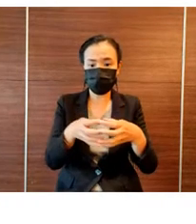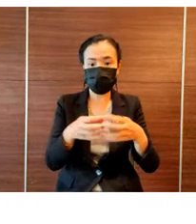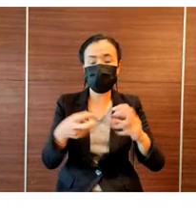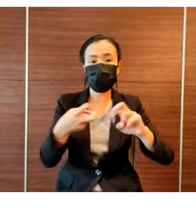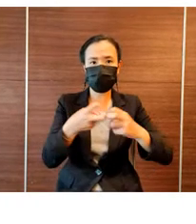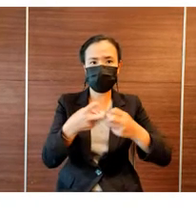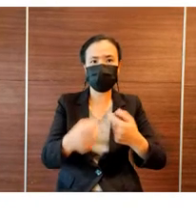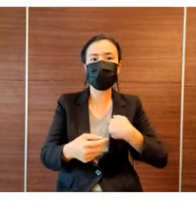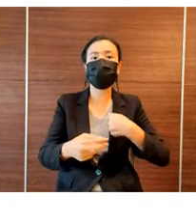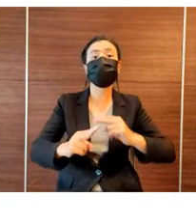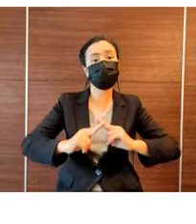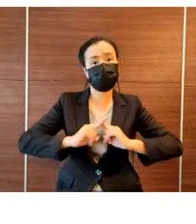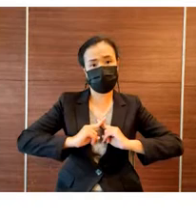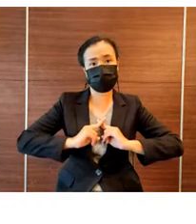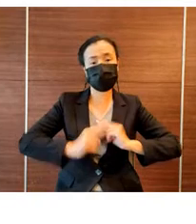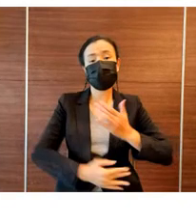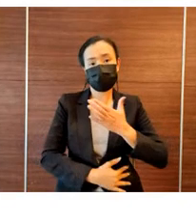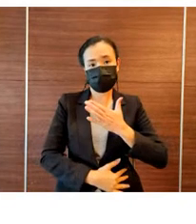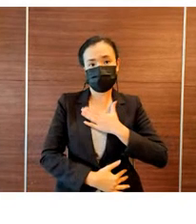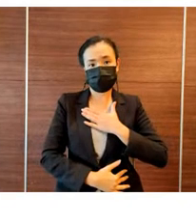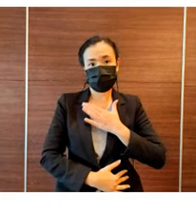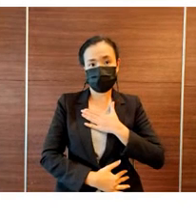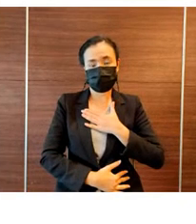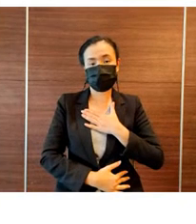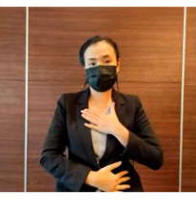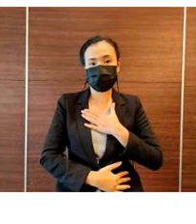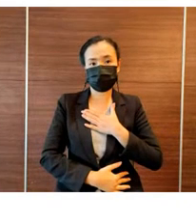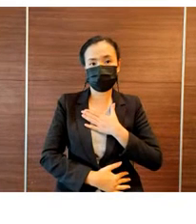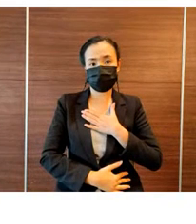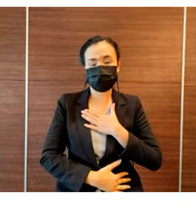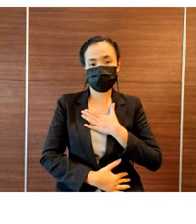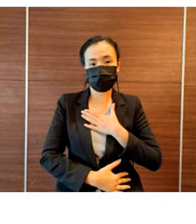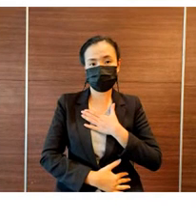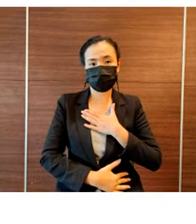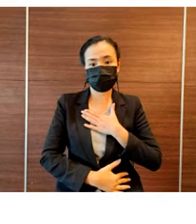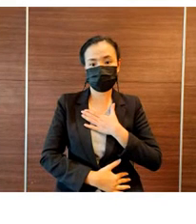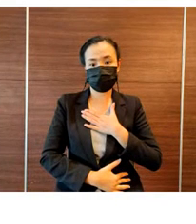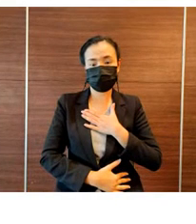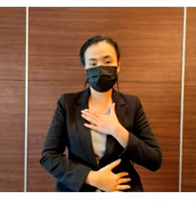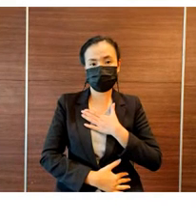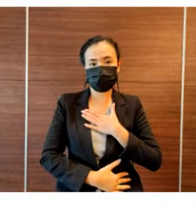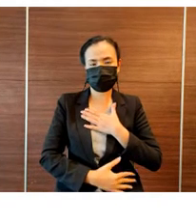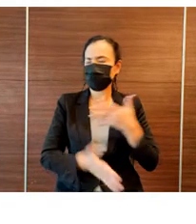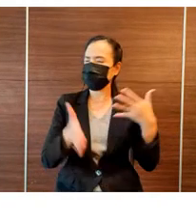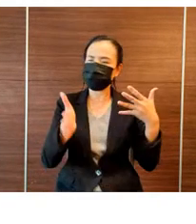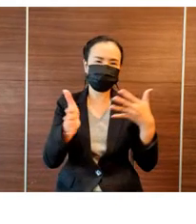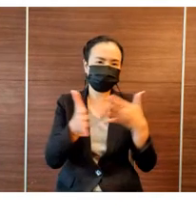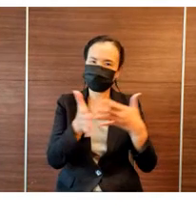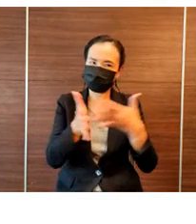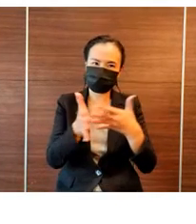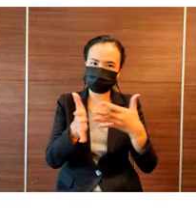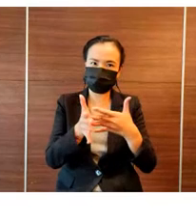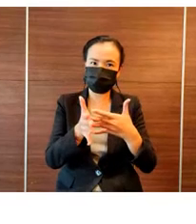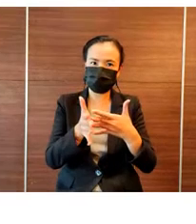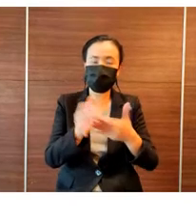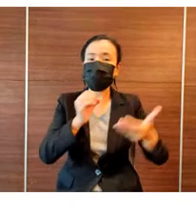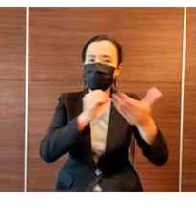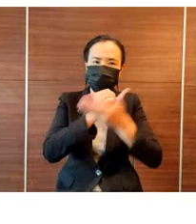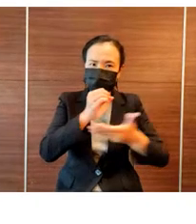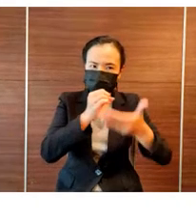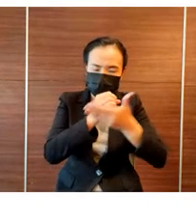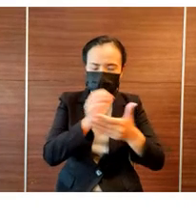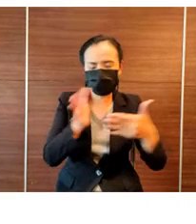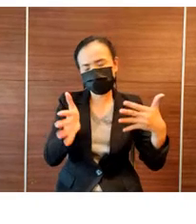าก็คือส่วนตัวครับก็คือผมก็คือสุดทางแล้วอะ ค่ะ ตอนนั้นผมใช้ยาจนสุดทางแล้ว